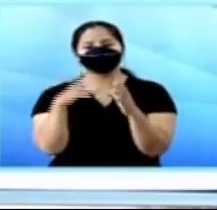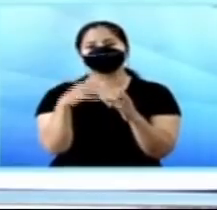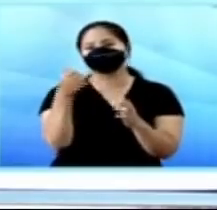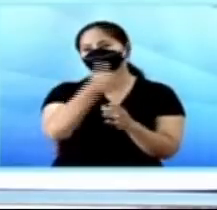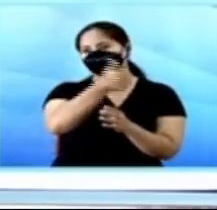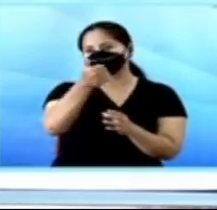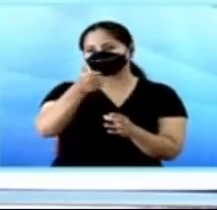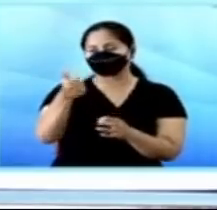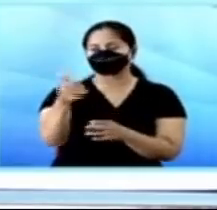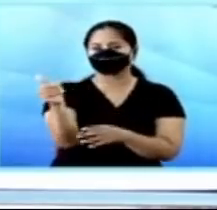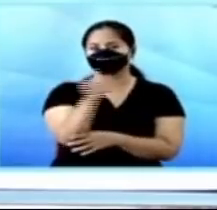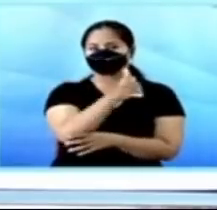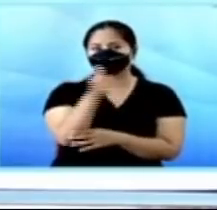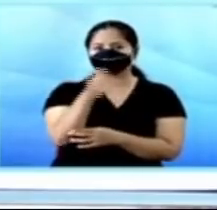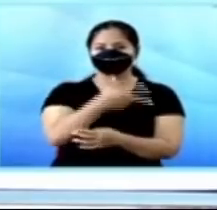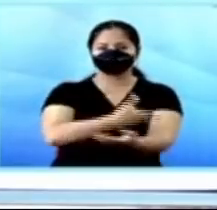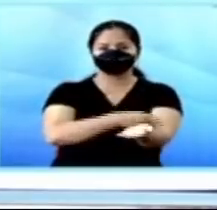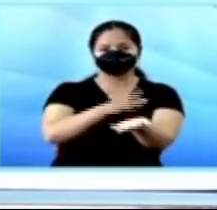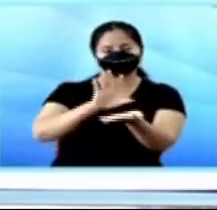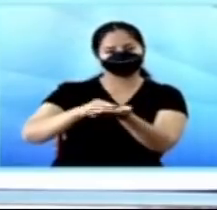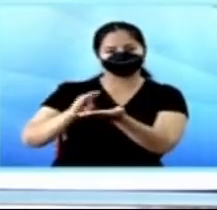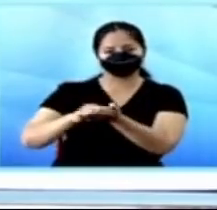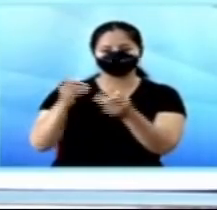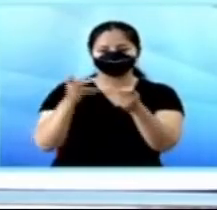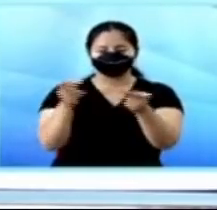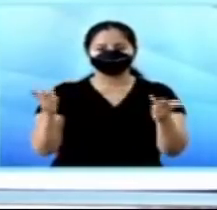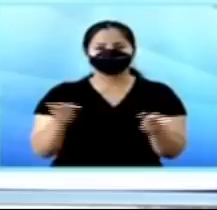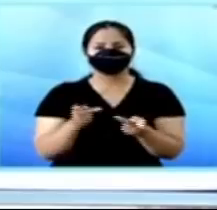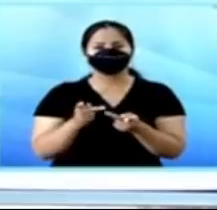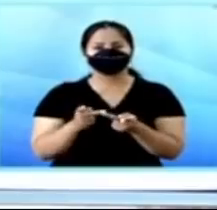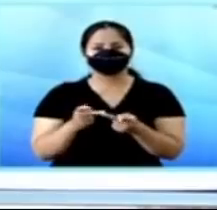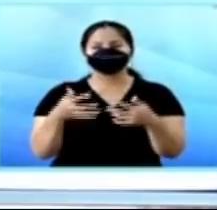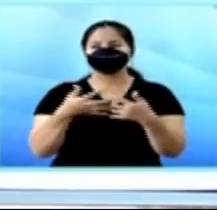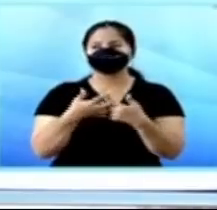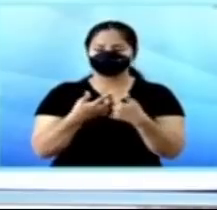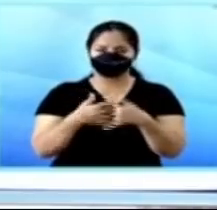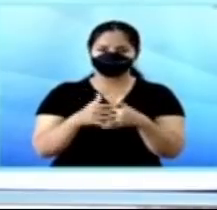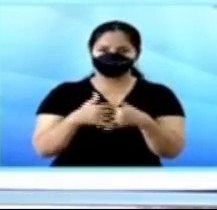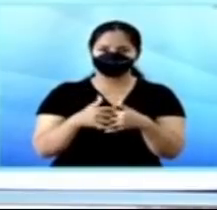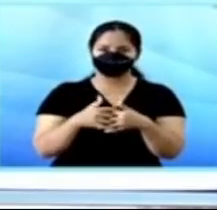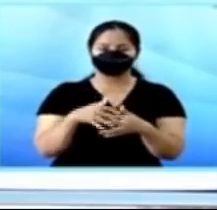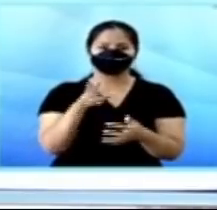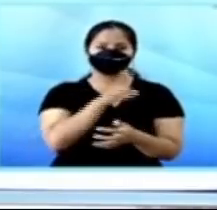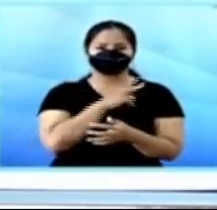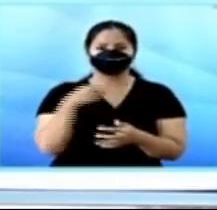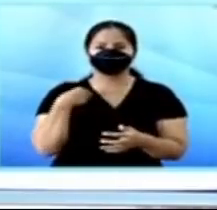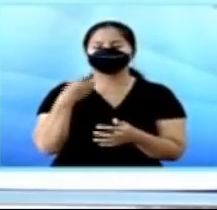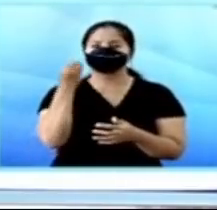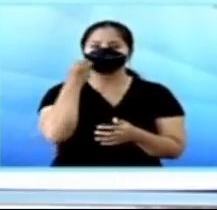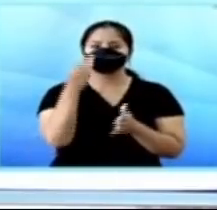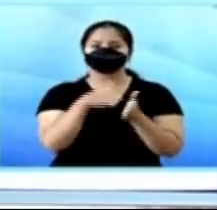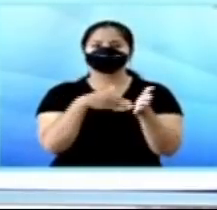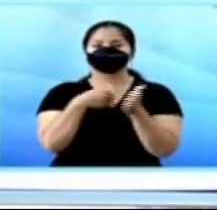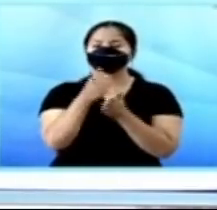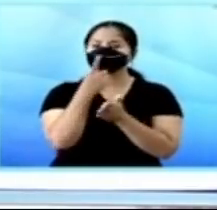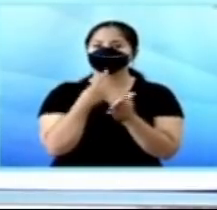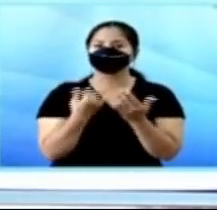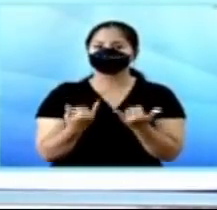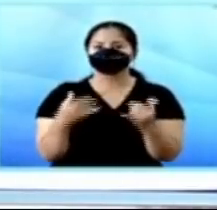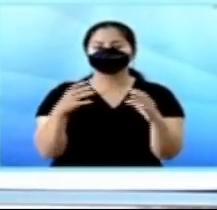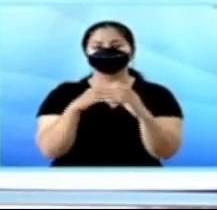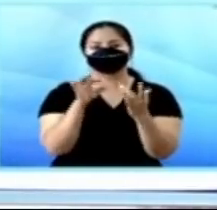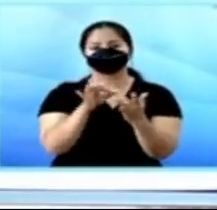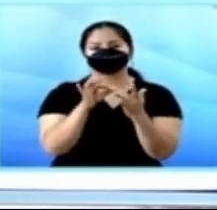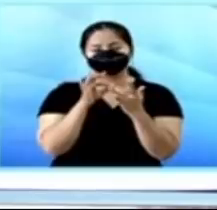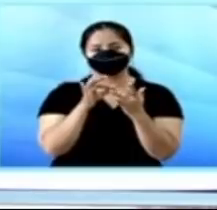ที่จะไปเก็บตัวอย่างในสถานที่บอกว่าหงจักของงานหรือว่าบัดแดงนั้นเนาะอันนี้ทางคณะสุภคิดก็